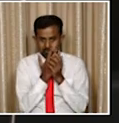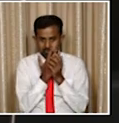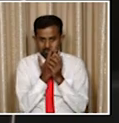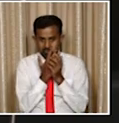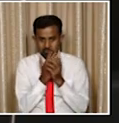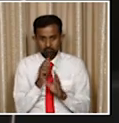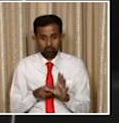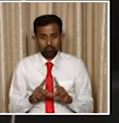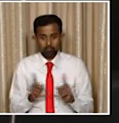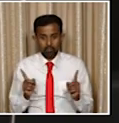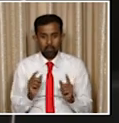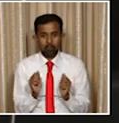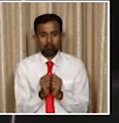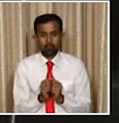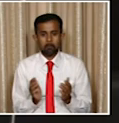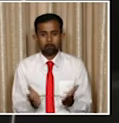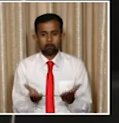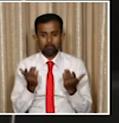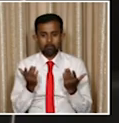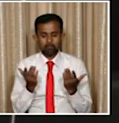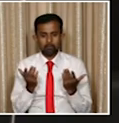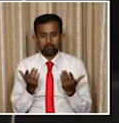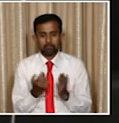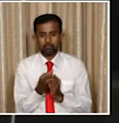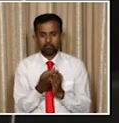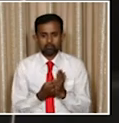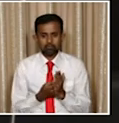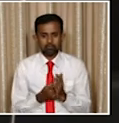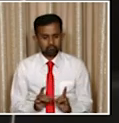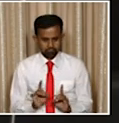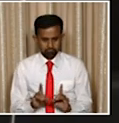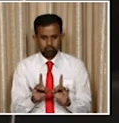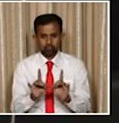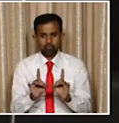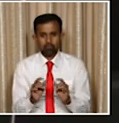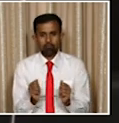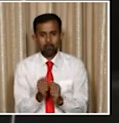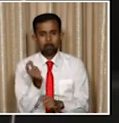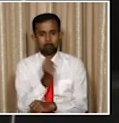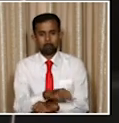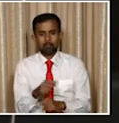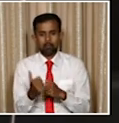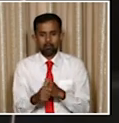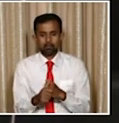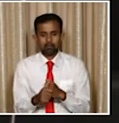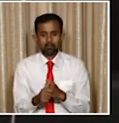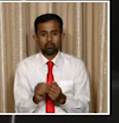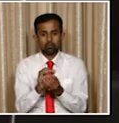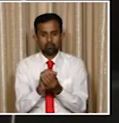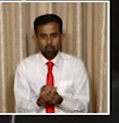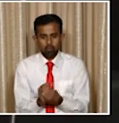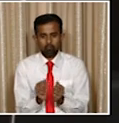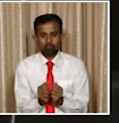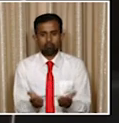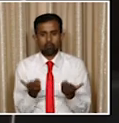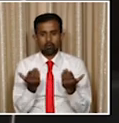மாறலாம், ஆனால் கொள்கை மாறாத முறையான ஒரு திட்டத்தை ஊடக கொள்கைக்கு ஏற்படுத்தி இந்த நிறுவனங்களை காப்பாற்றுங்கள் என்று நான் வேண்டுகோள் விடுக்கின்றேன். அதே போலதான் எங்களுடைய